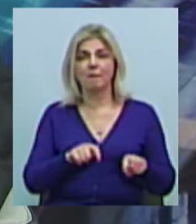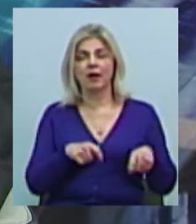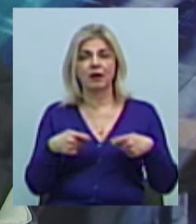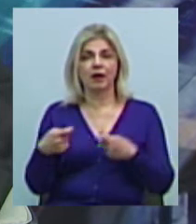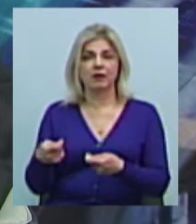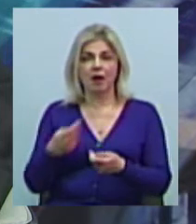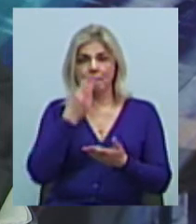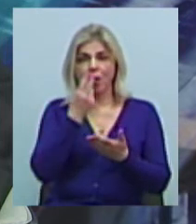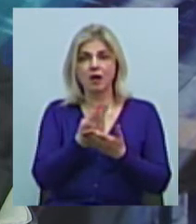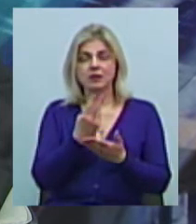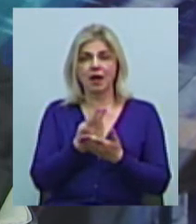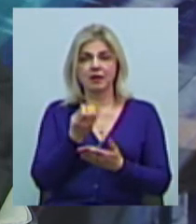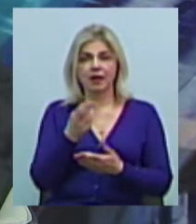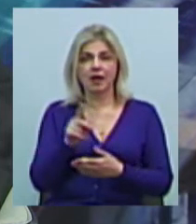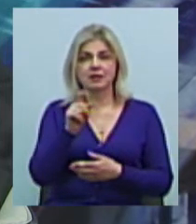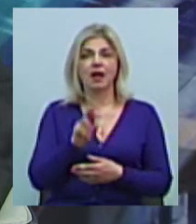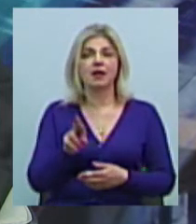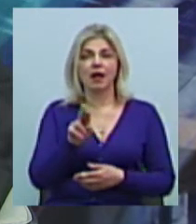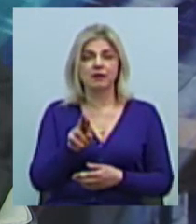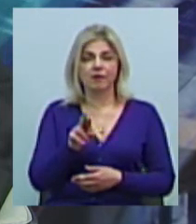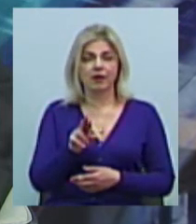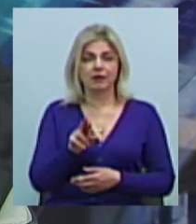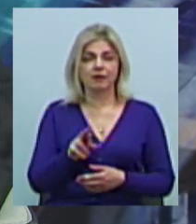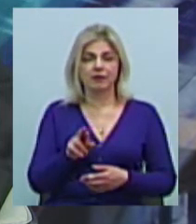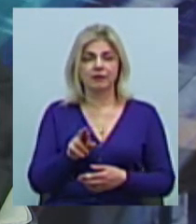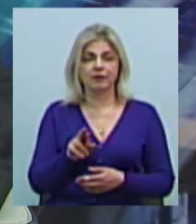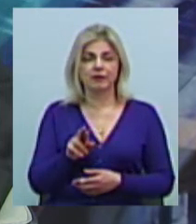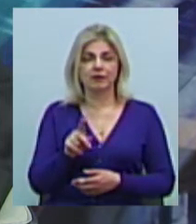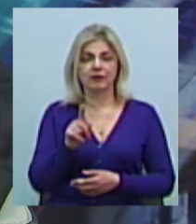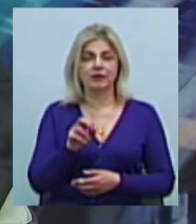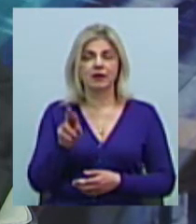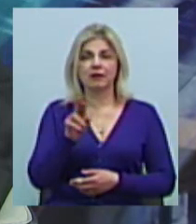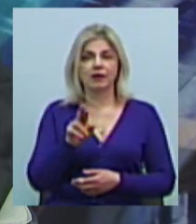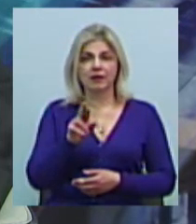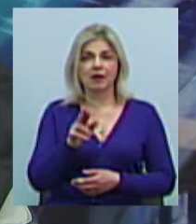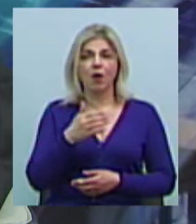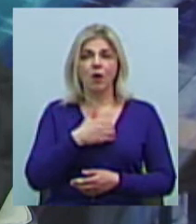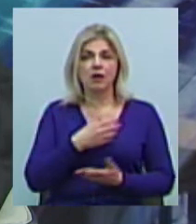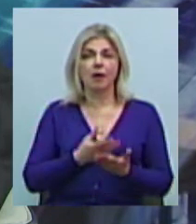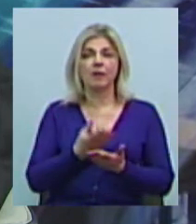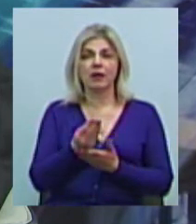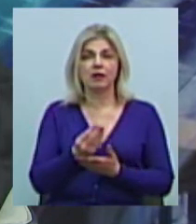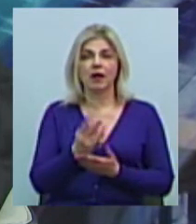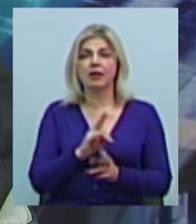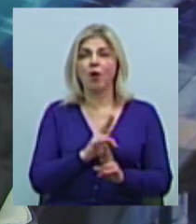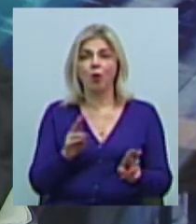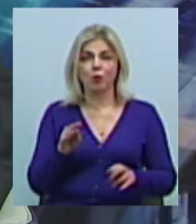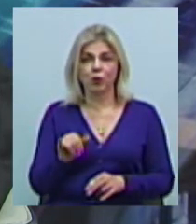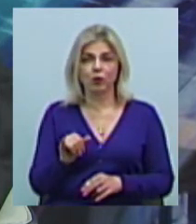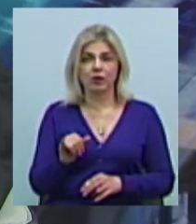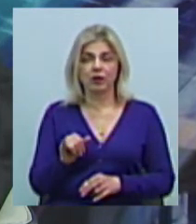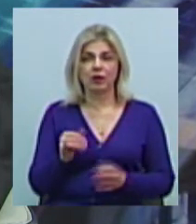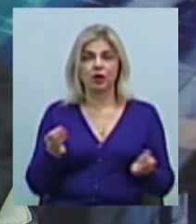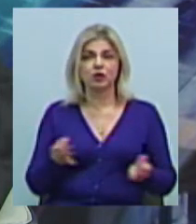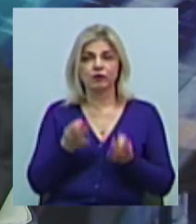передавать показания за январь, не уплаченные, хотели платить и некому. Ничего